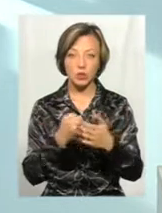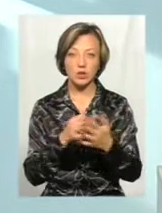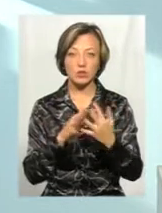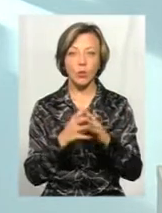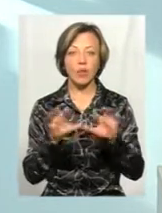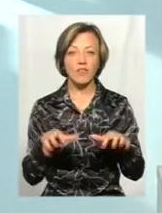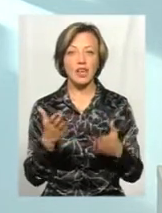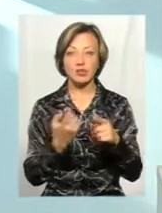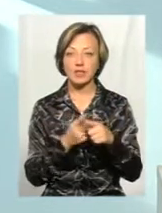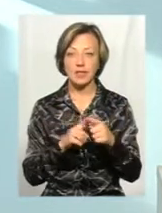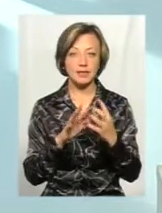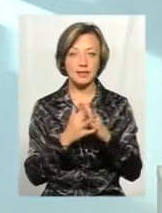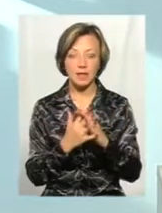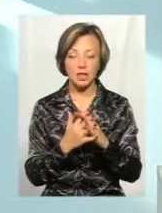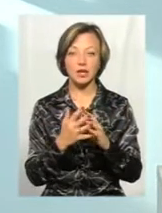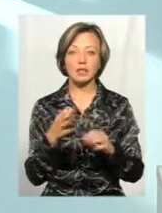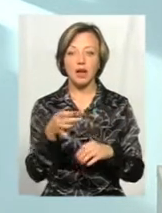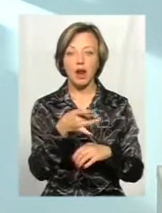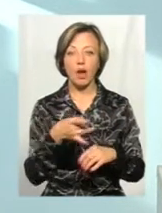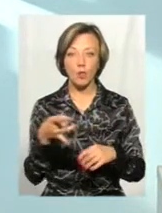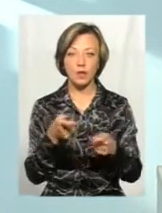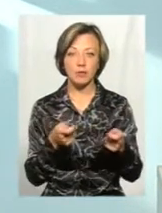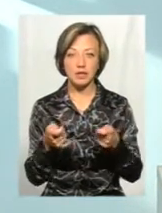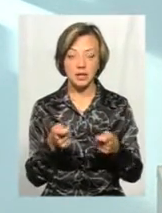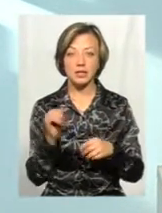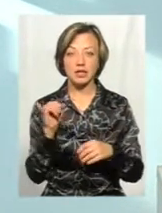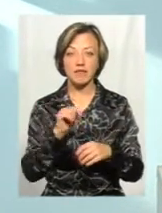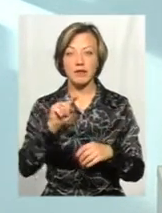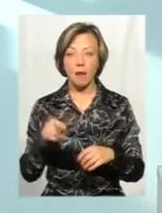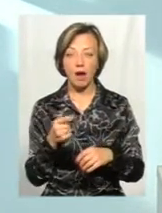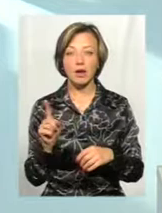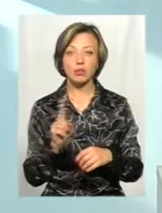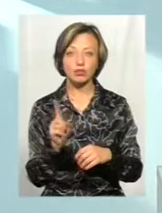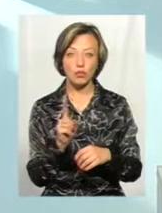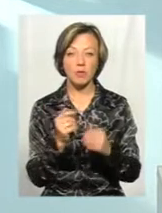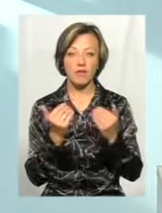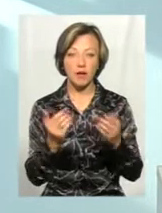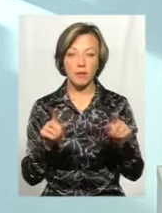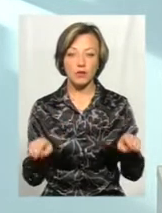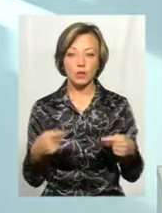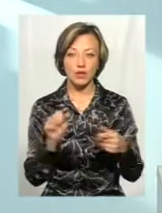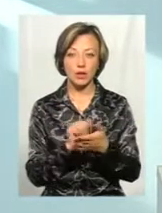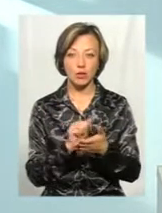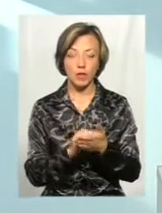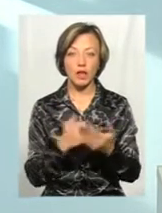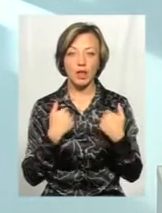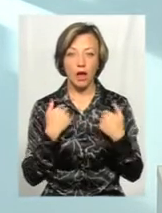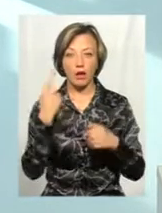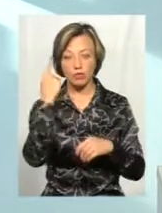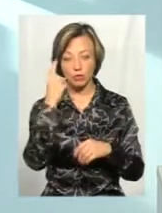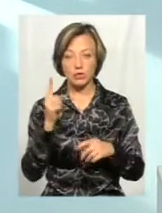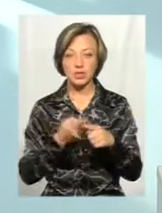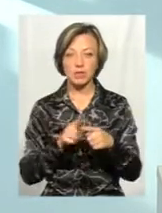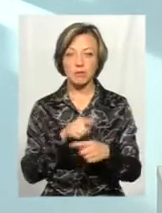голови. Якщо це не сільський, то це районна адміністрація. І, власне, вимагати того, щоб вам відновили документи. Тому я думаю, що